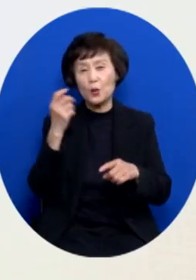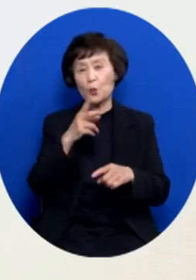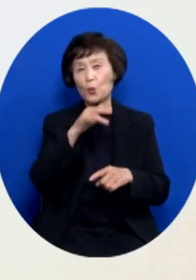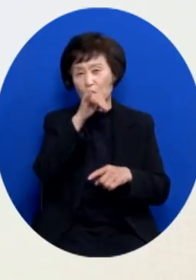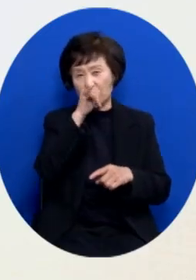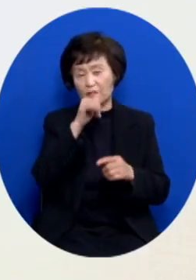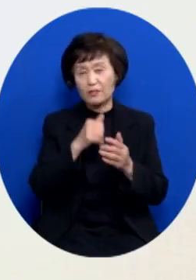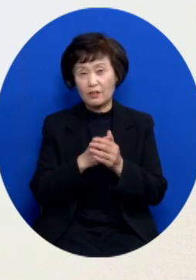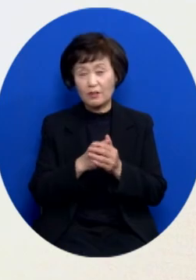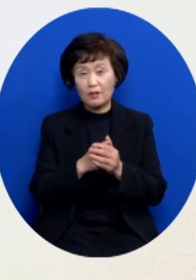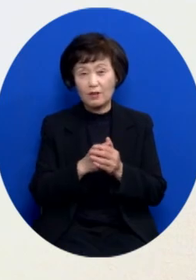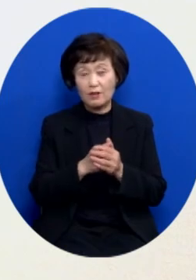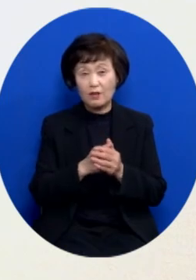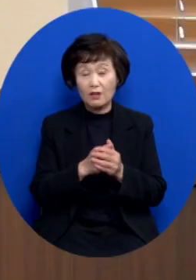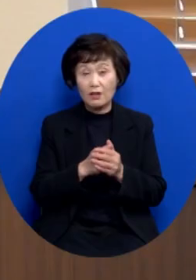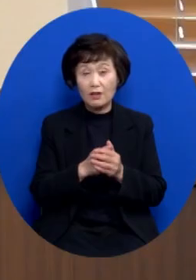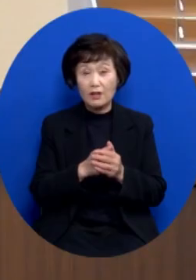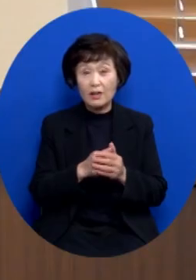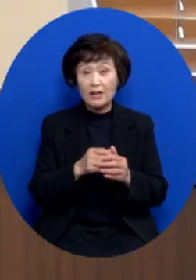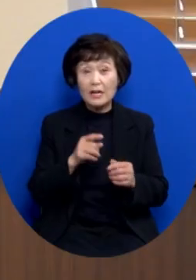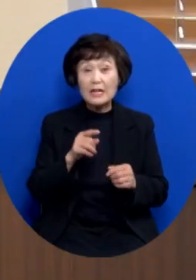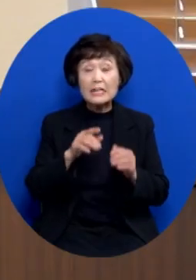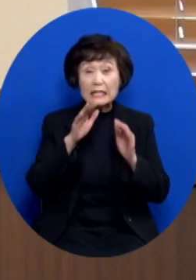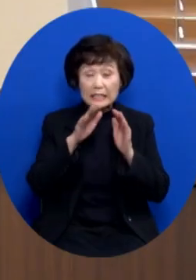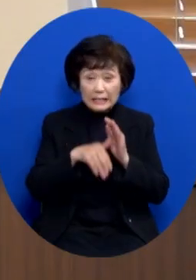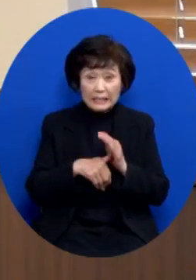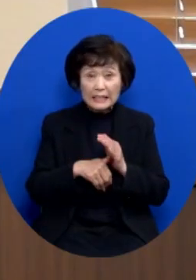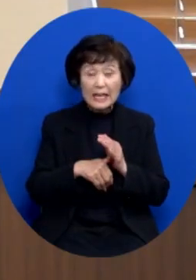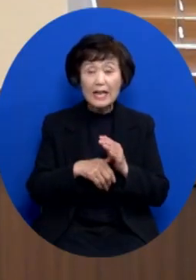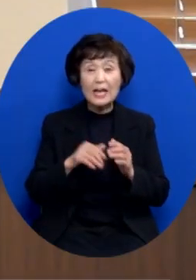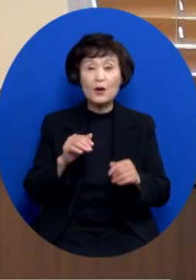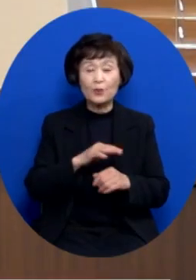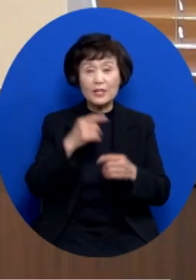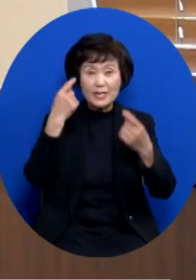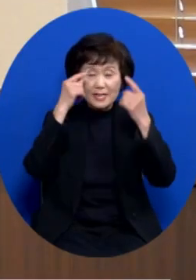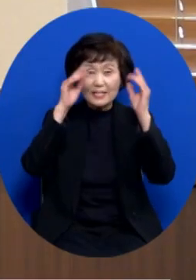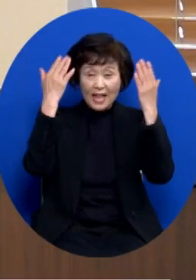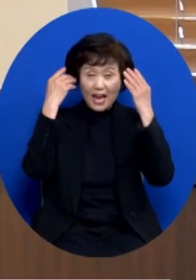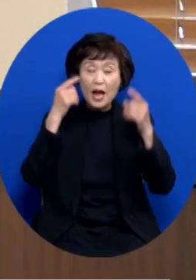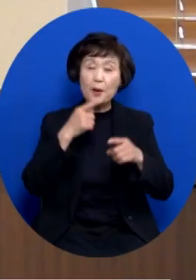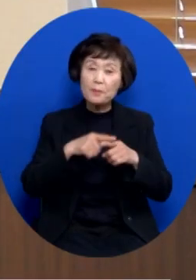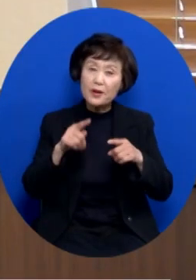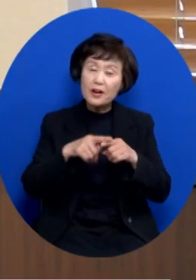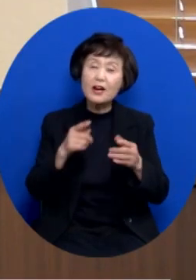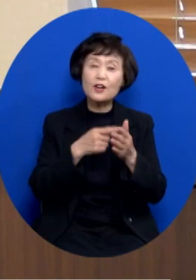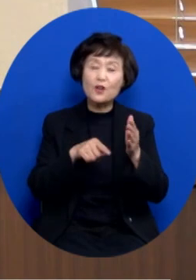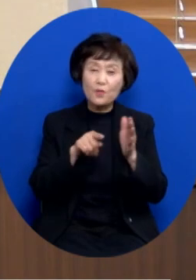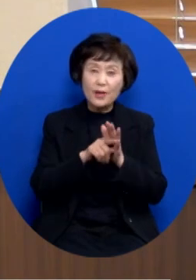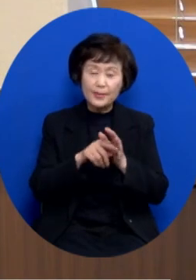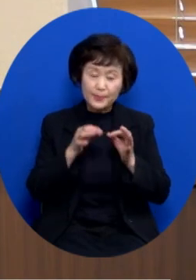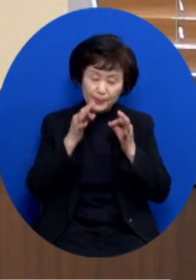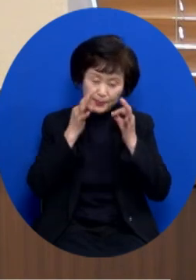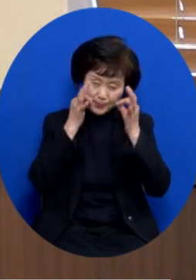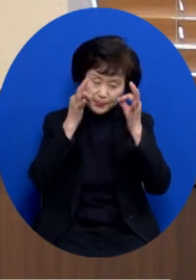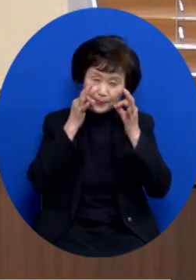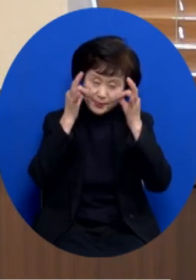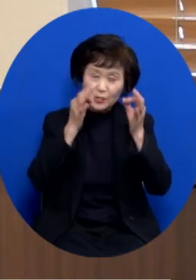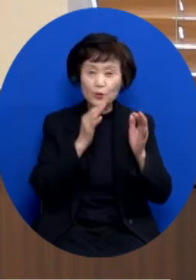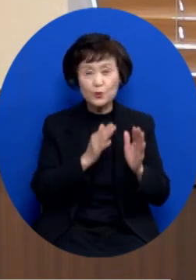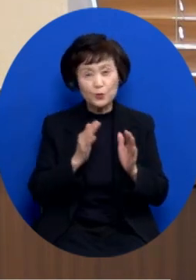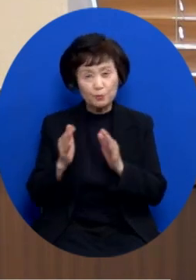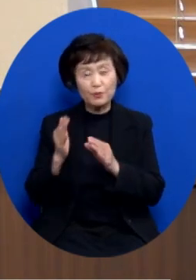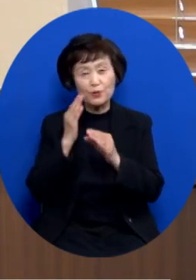저희가 태스크포스 팀을 구성을 해서 이 대학 평가를 위해서 최선을 다해서 준비를